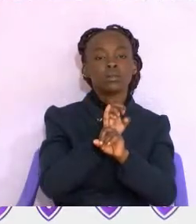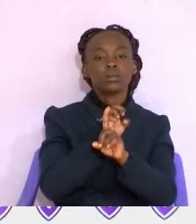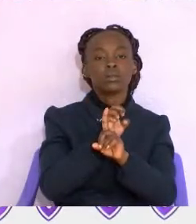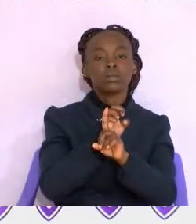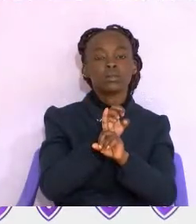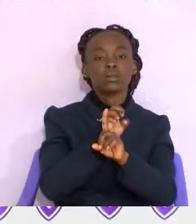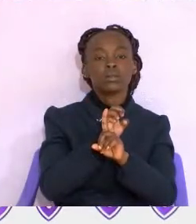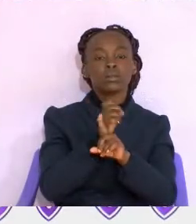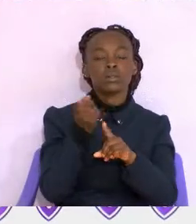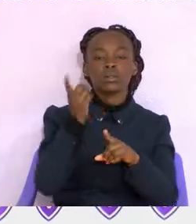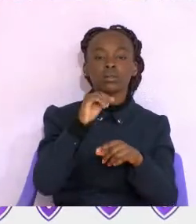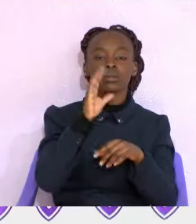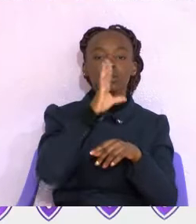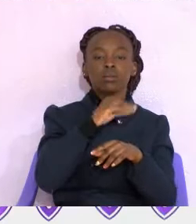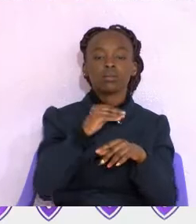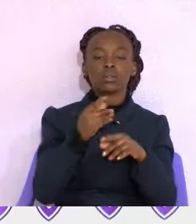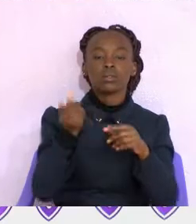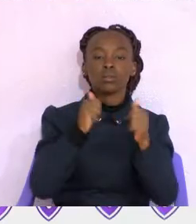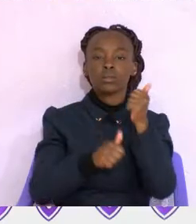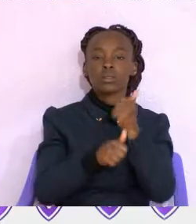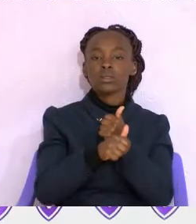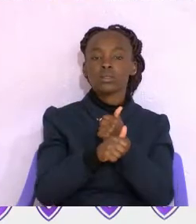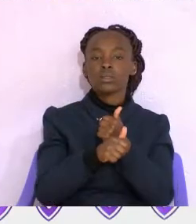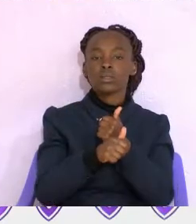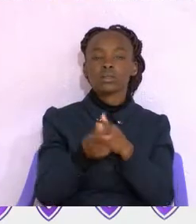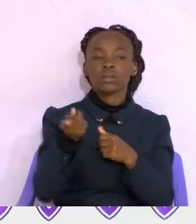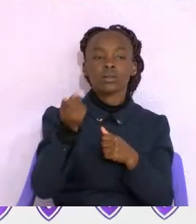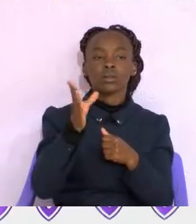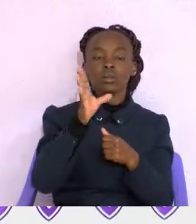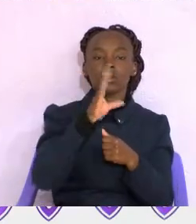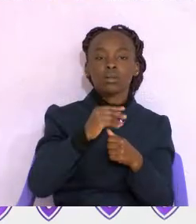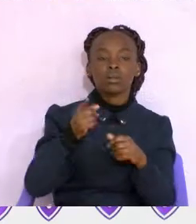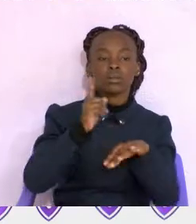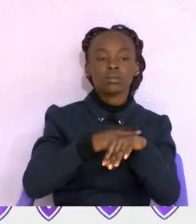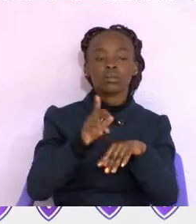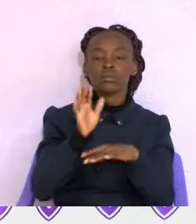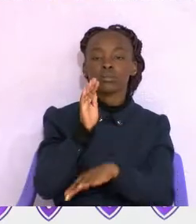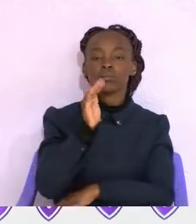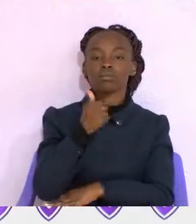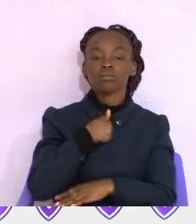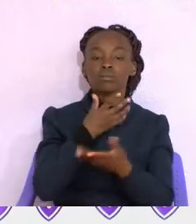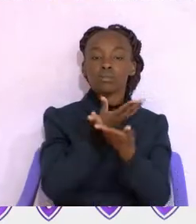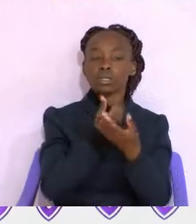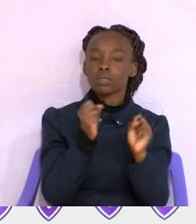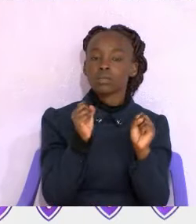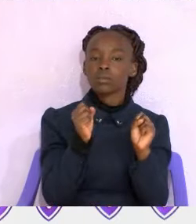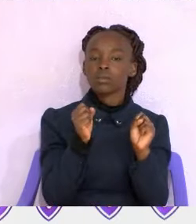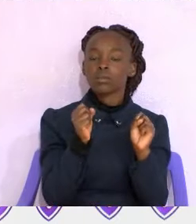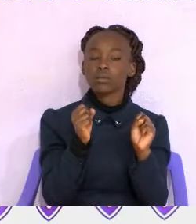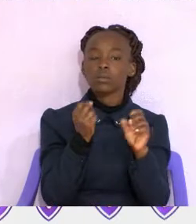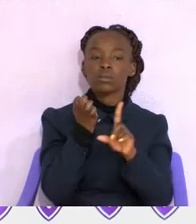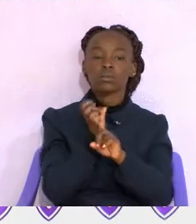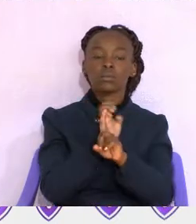vitu. Mazingara inafanya unafika wakati unajiuliza, kweli nimeokoka? Mazingara inakufikisha